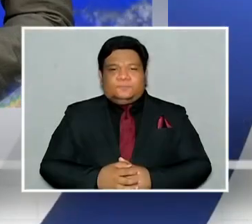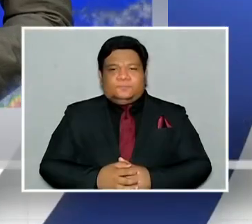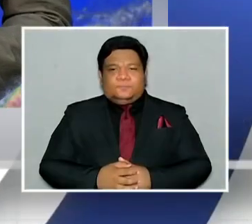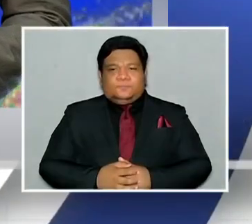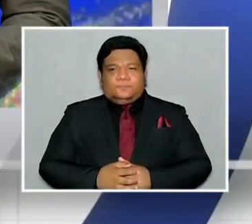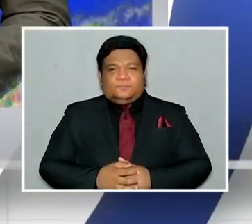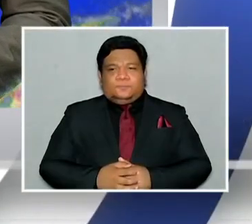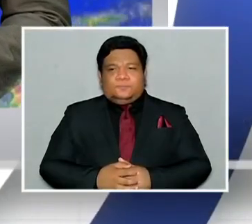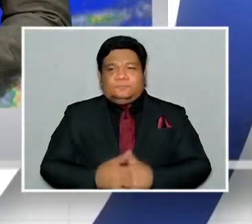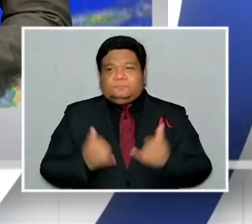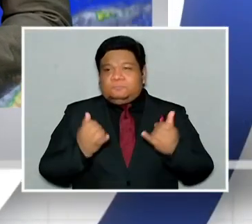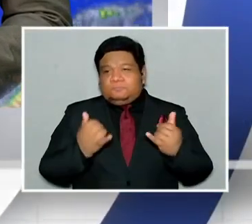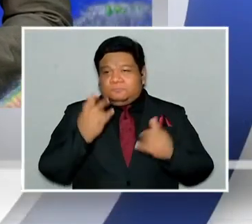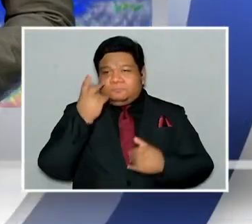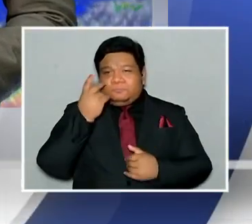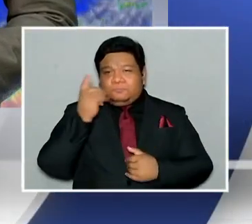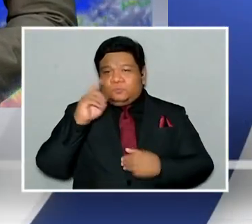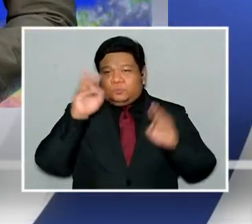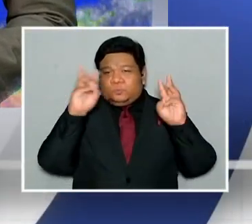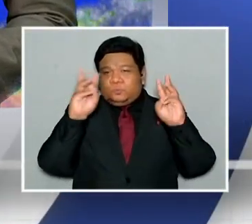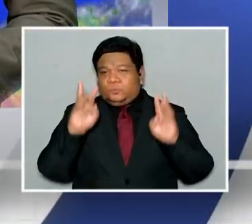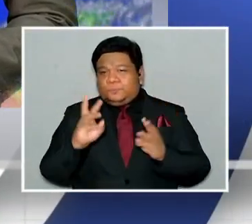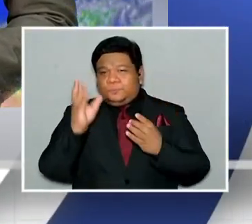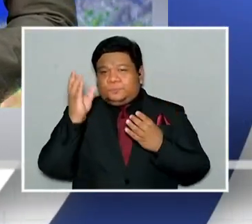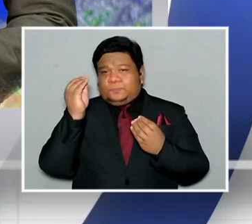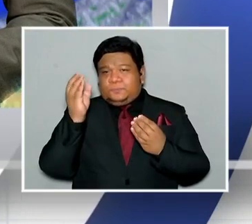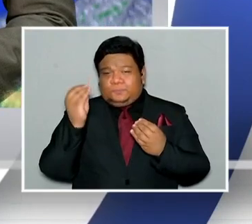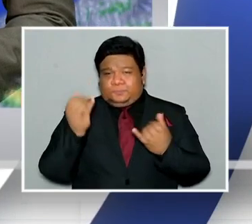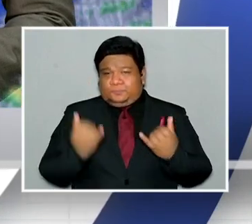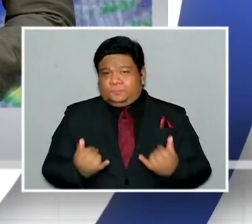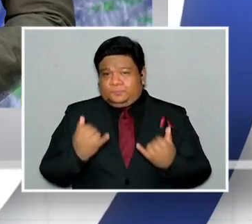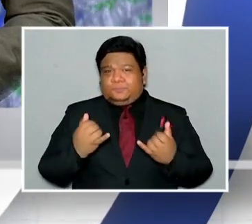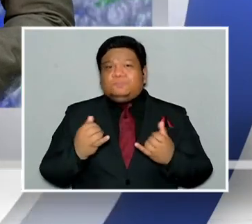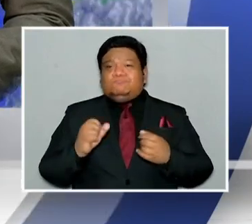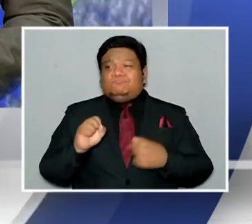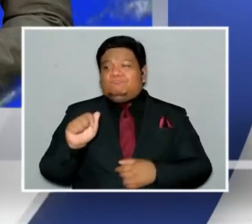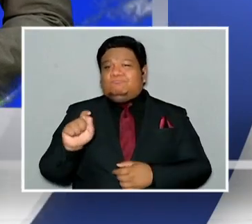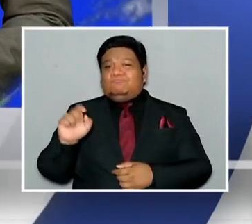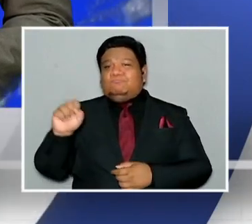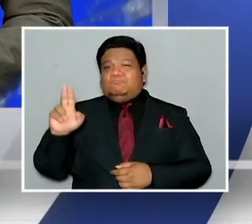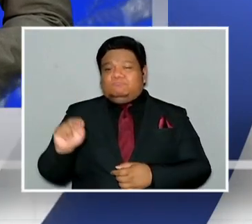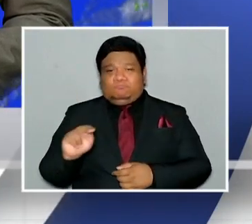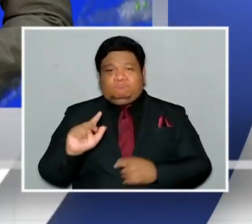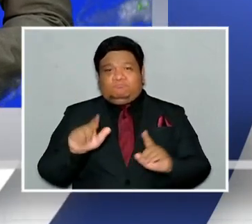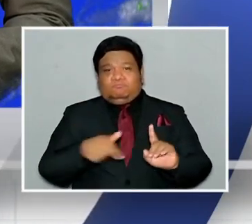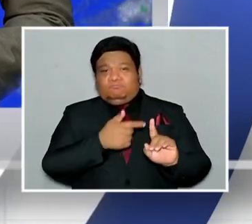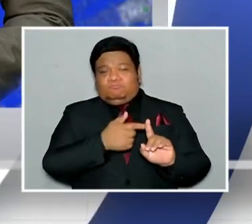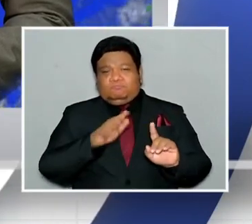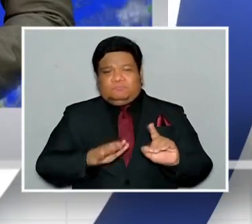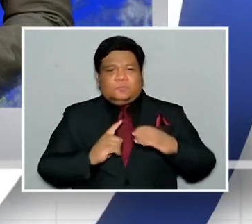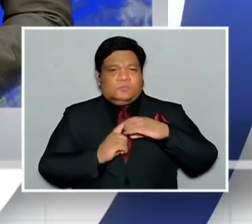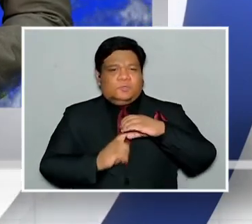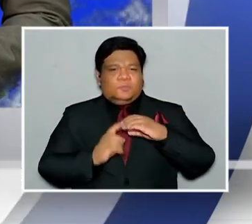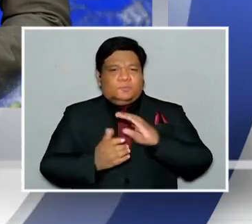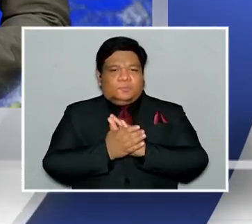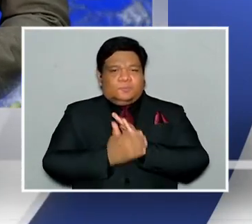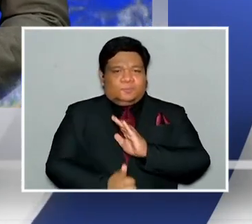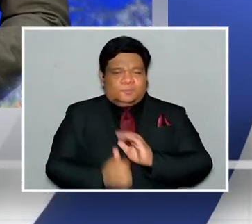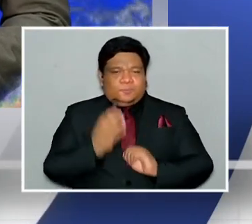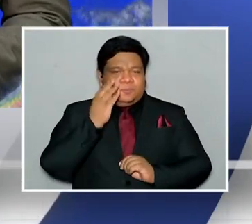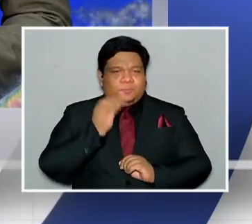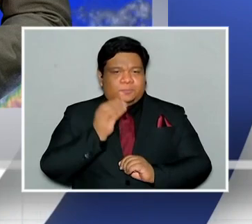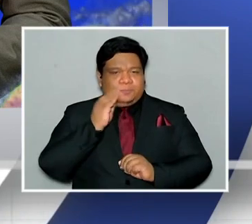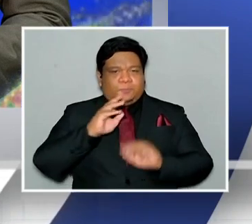alamin muna natin ang lagay ng panahon ngayong weekend mula kay ABS-CBN Meteorologist Ariel Rojas.